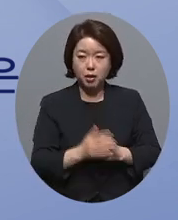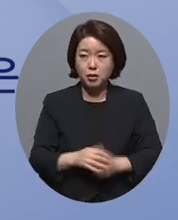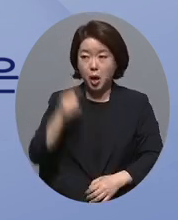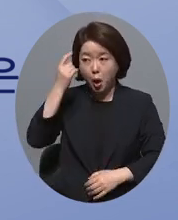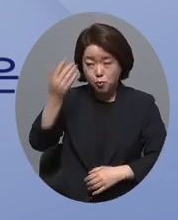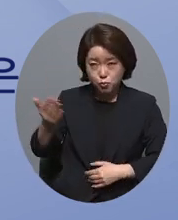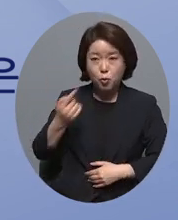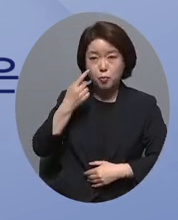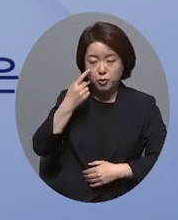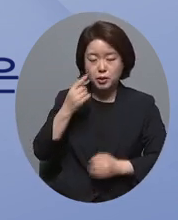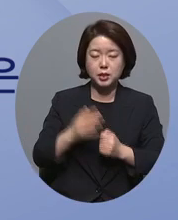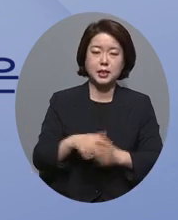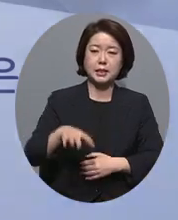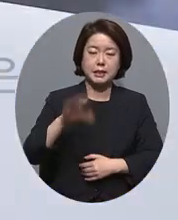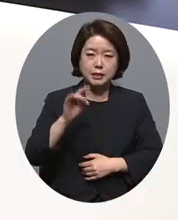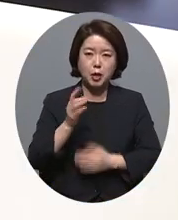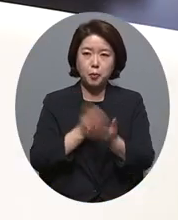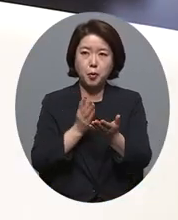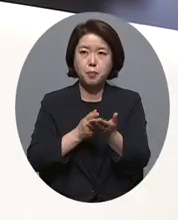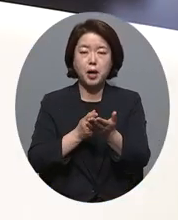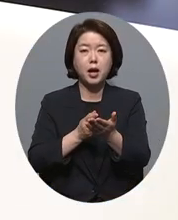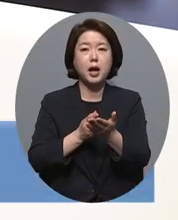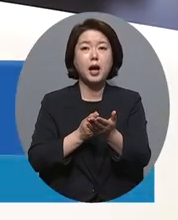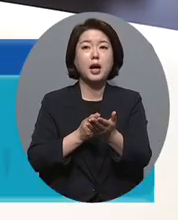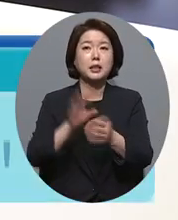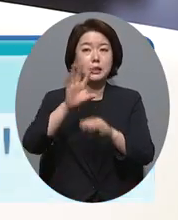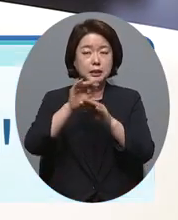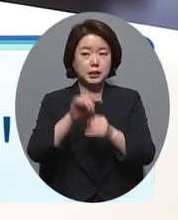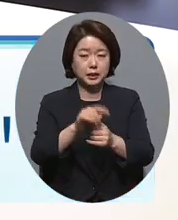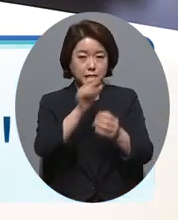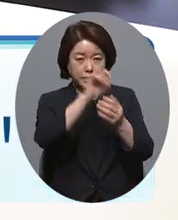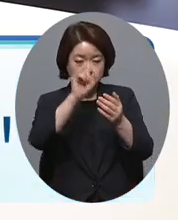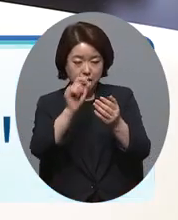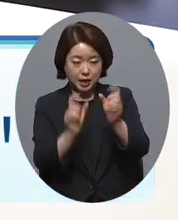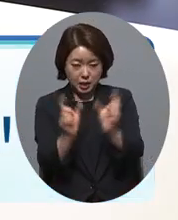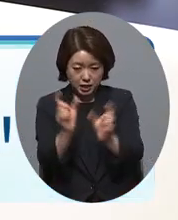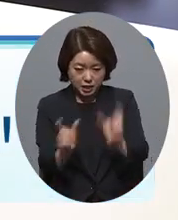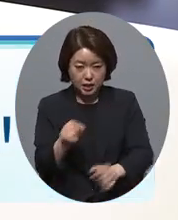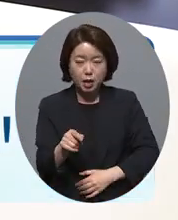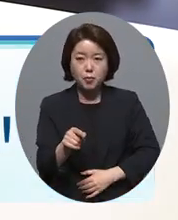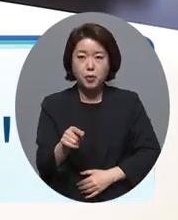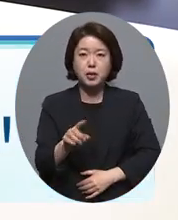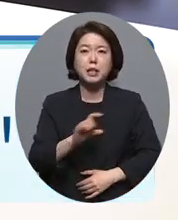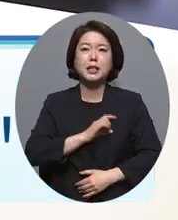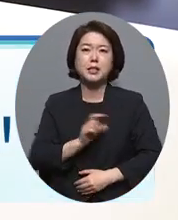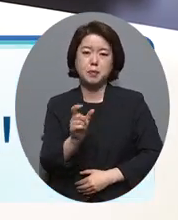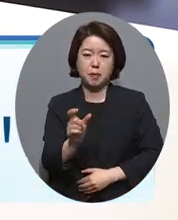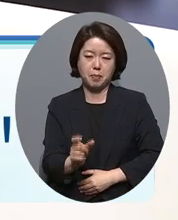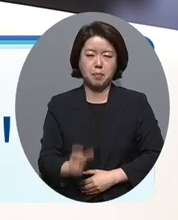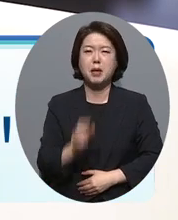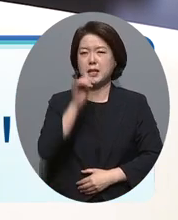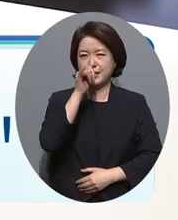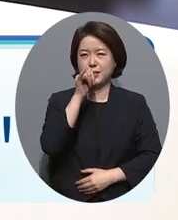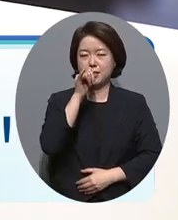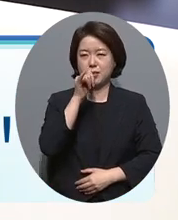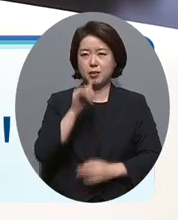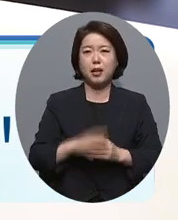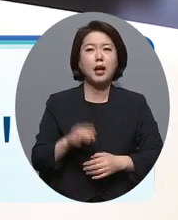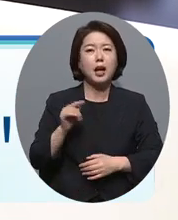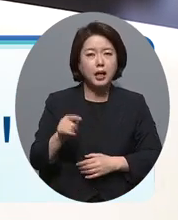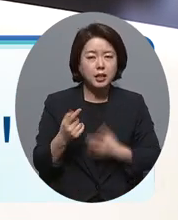해보니까 최초의 보도를 했던 언론사에 달린 기사의 댓글에서 실명이 좀 댓글이 달린 것 같습니다